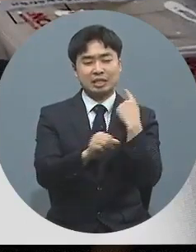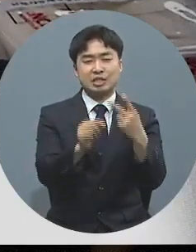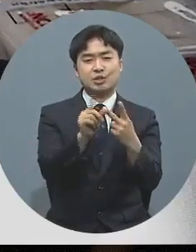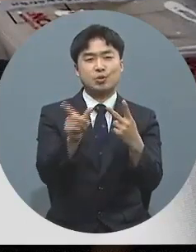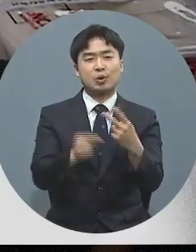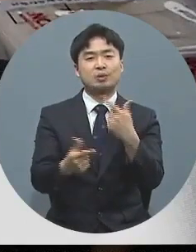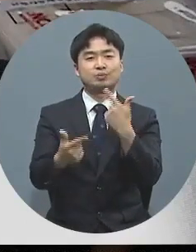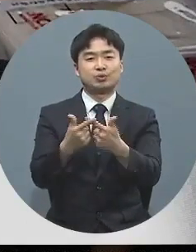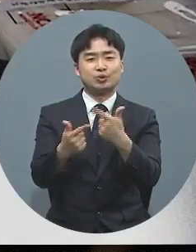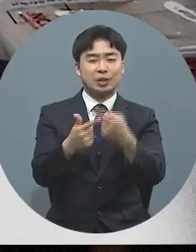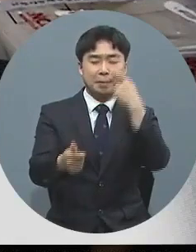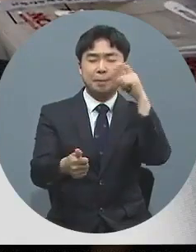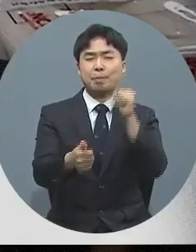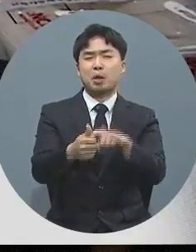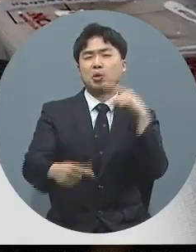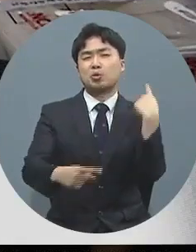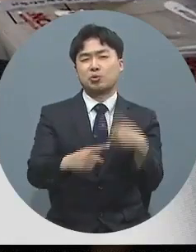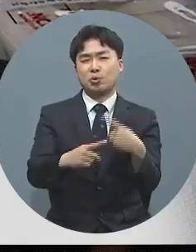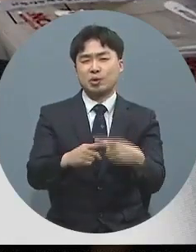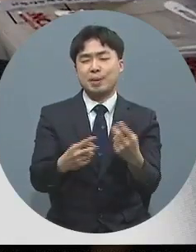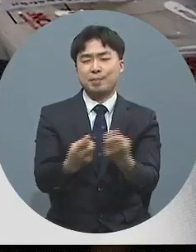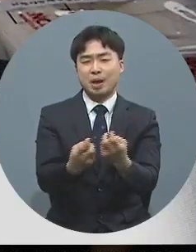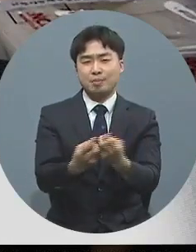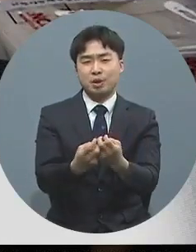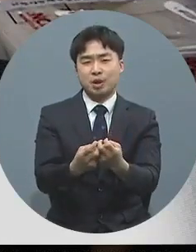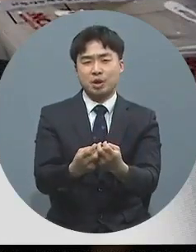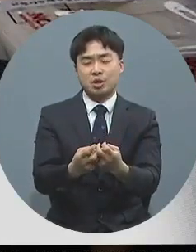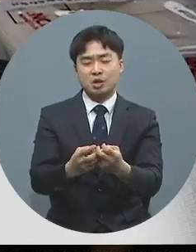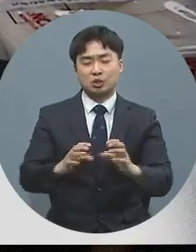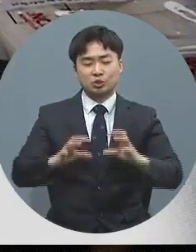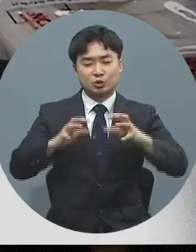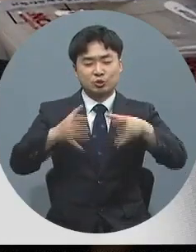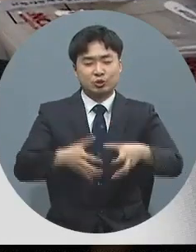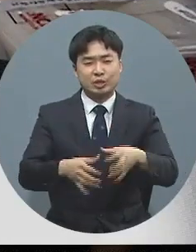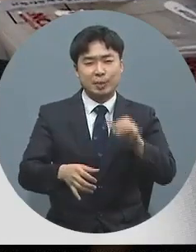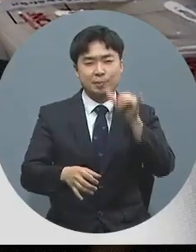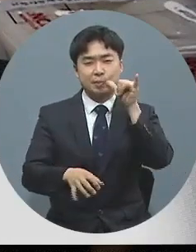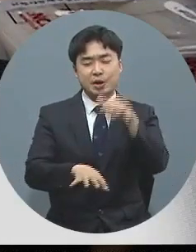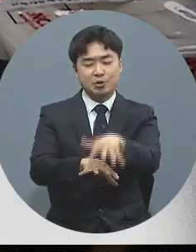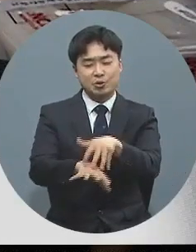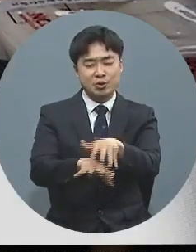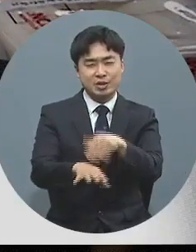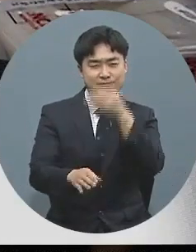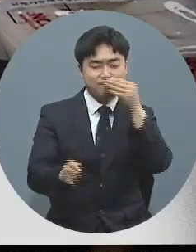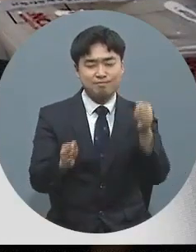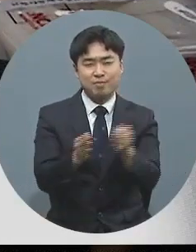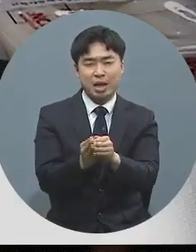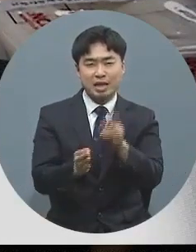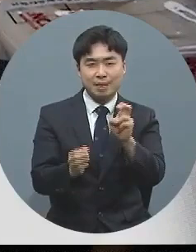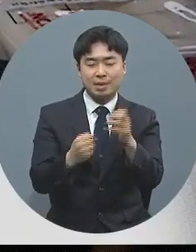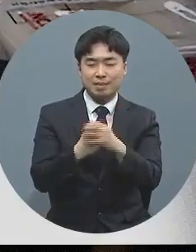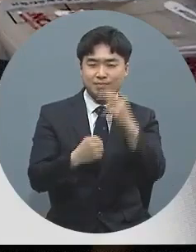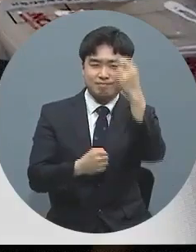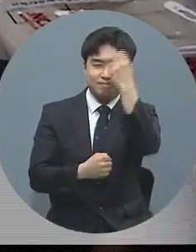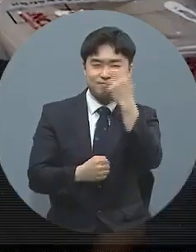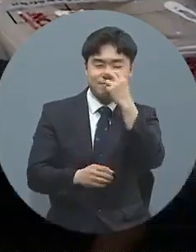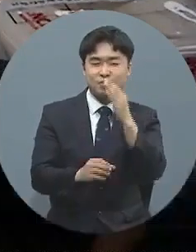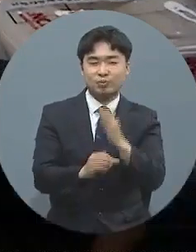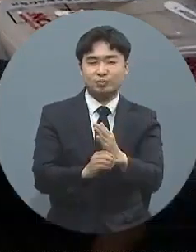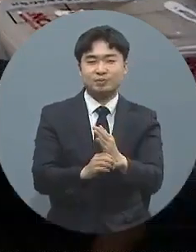같은 수법으로 검찰은 국제 마약 조직이 연루된 것으로 보고 수사를 벌이고 있습니다. 이다은